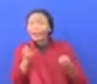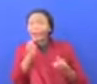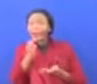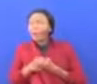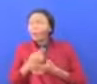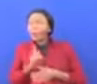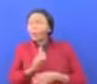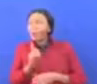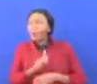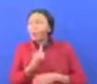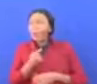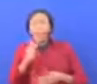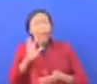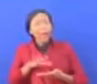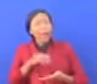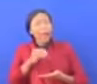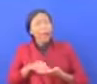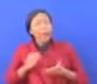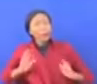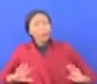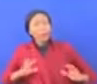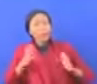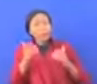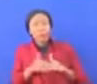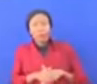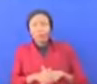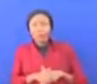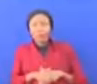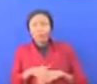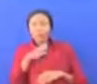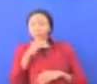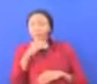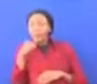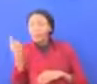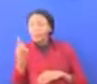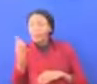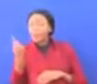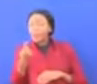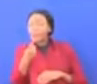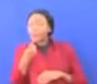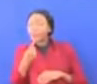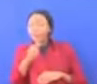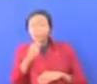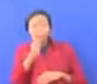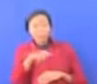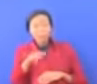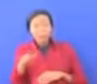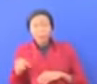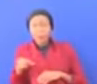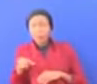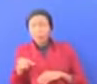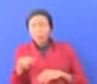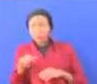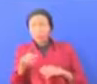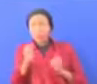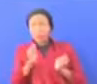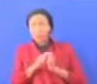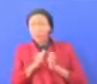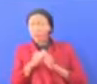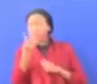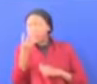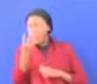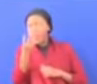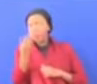Lakini ardhi ni maisha. Baba wa Taifa alisema ukitaka maendeleo ni vitu vinne: uwe na watu, uwe na ardhi, uwe na uongozi